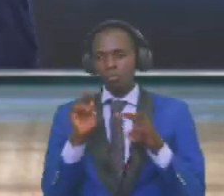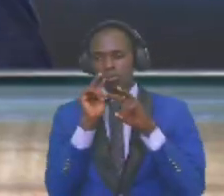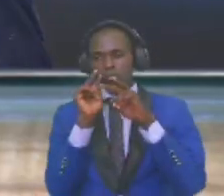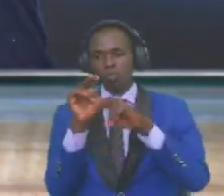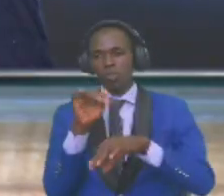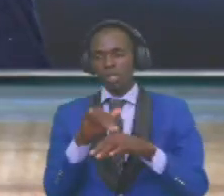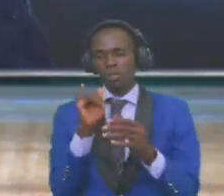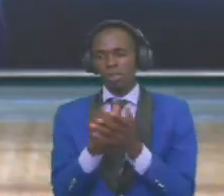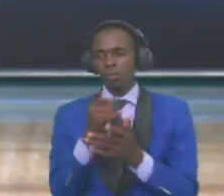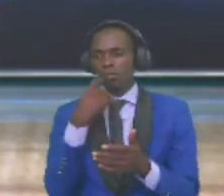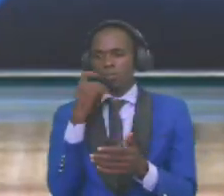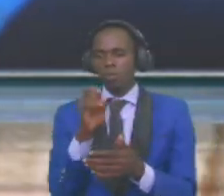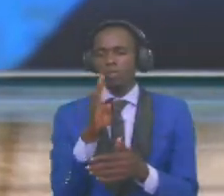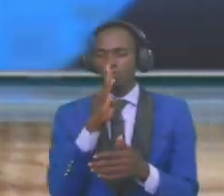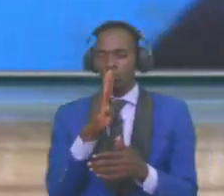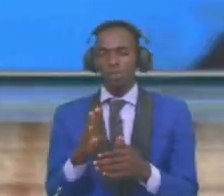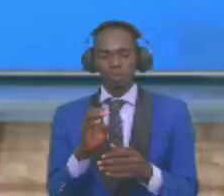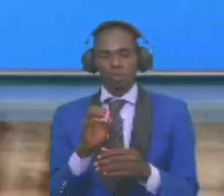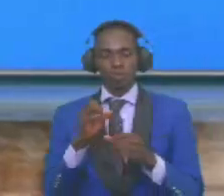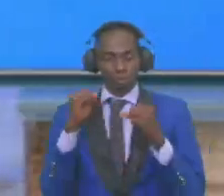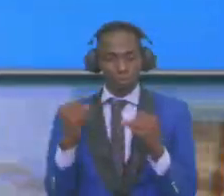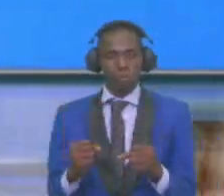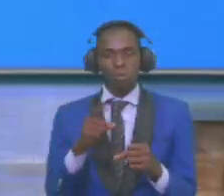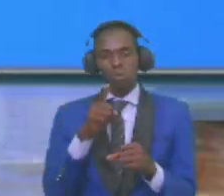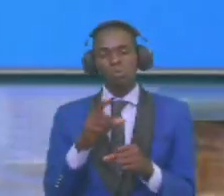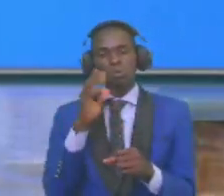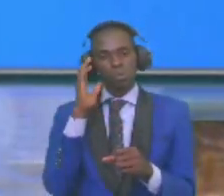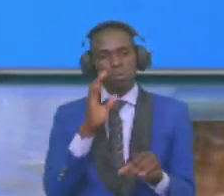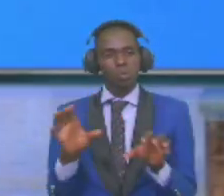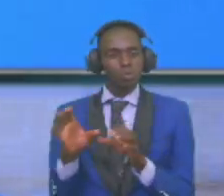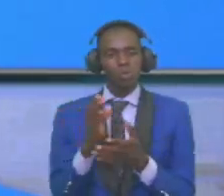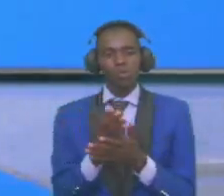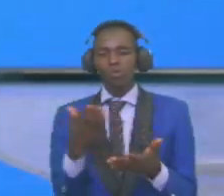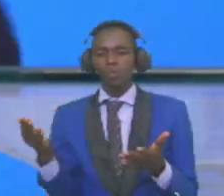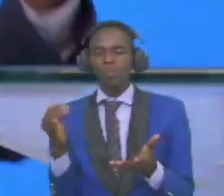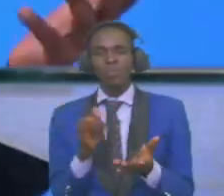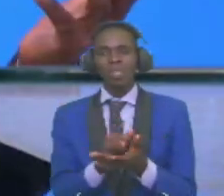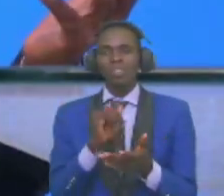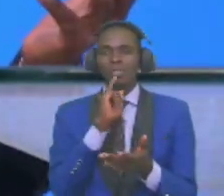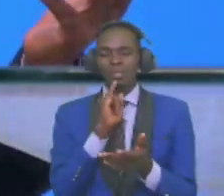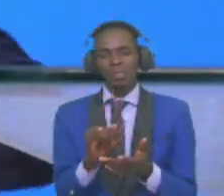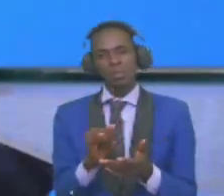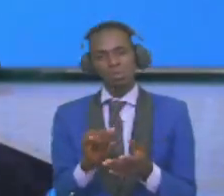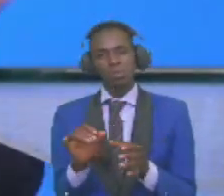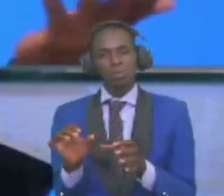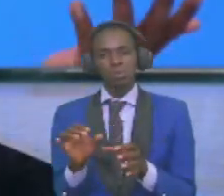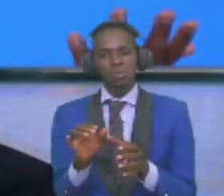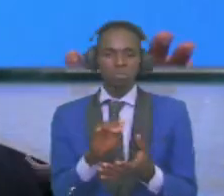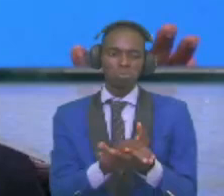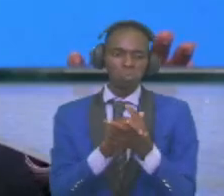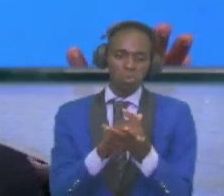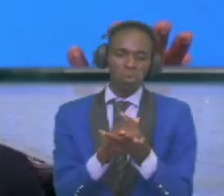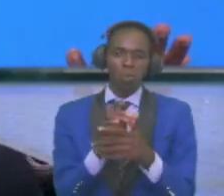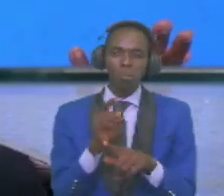nous regarde pas ce format demande être fortifiée d'être fort tu regarderas quelque chose